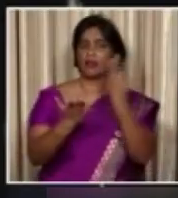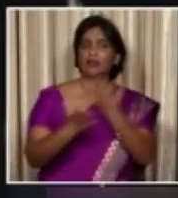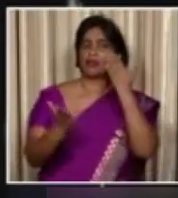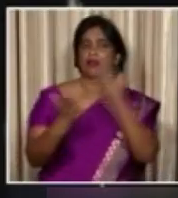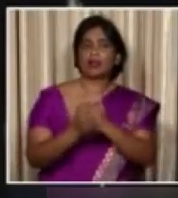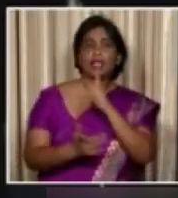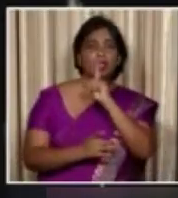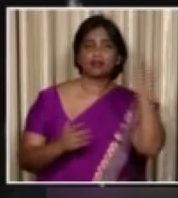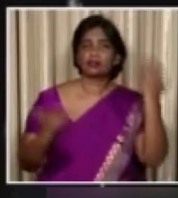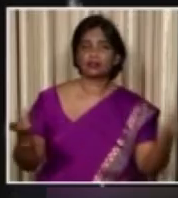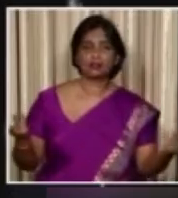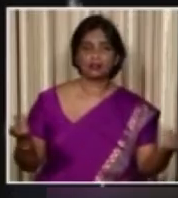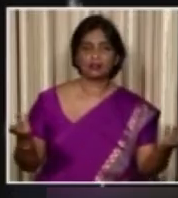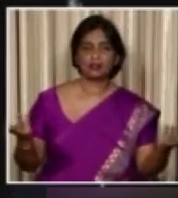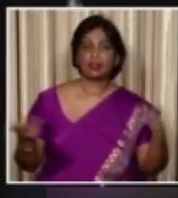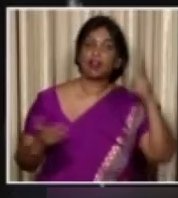වචන